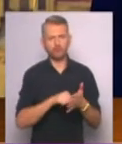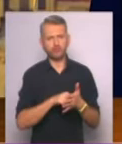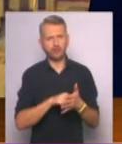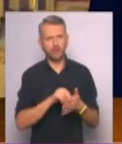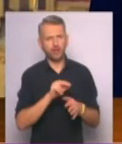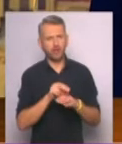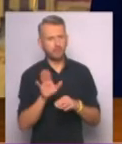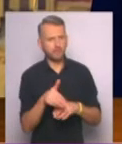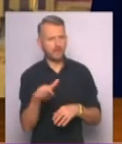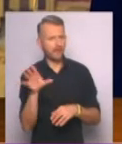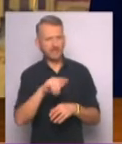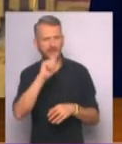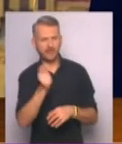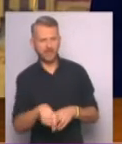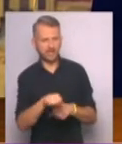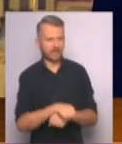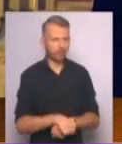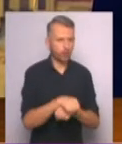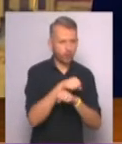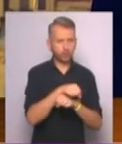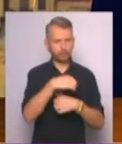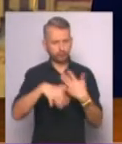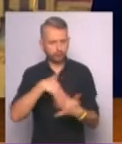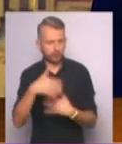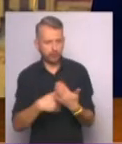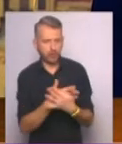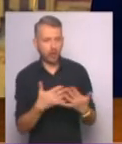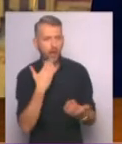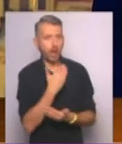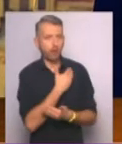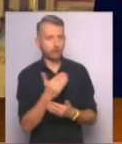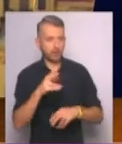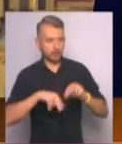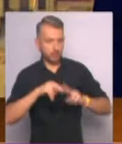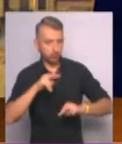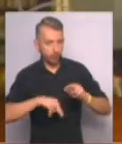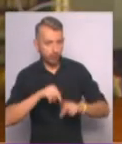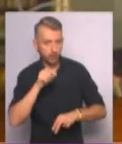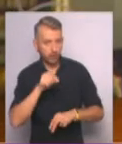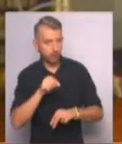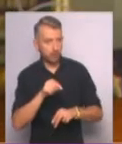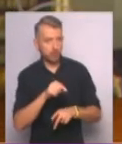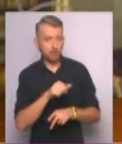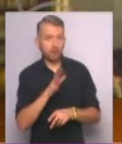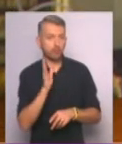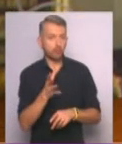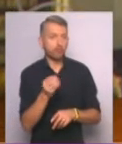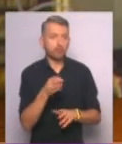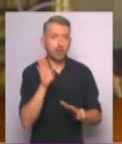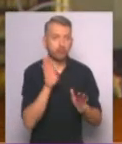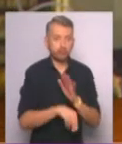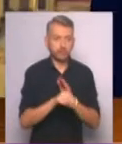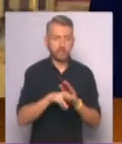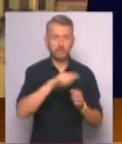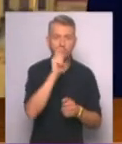через революції і безліч всяких подій, остання варварська забудова, вона, мабуть, перевершить і війни, і революції всі